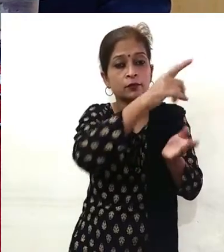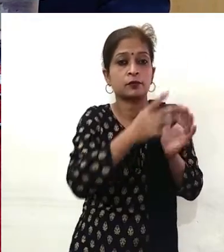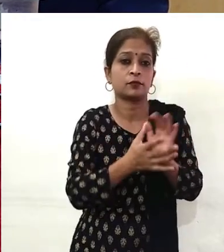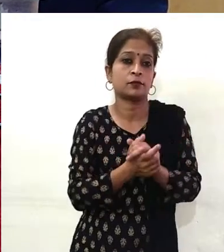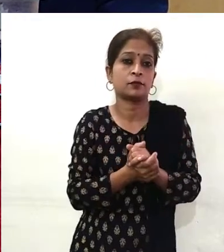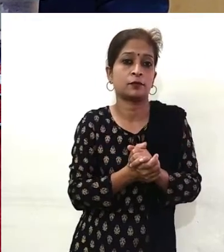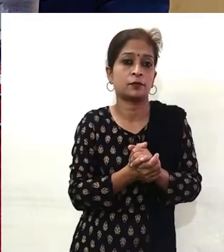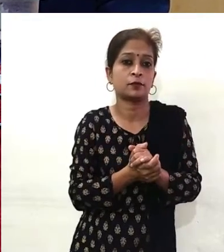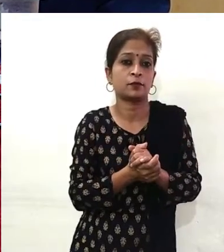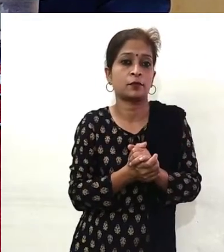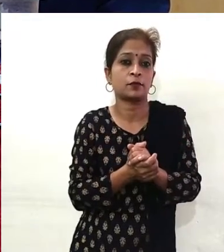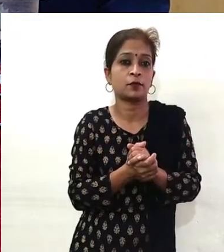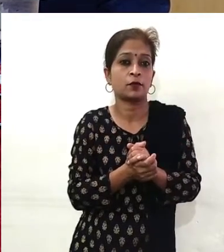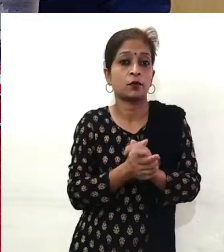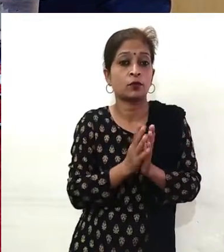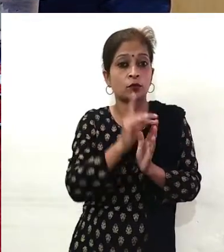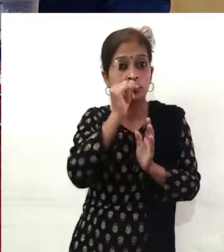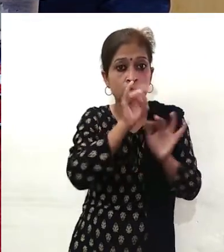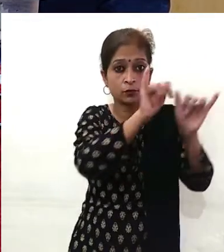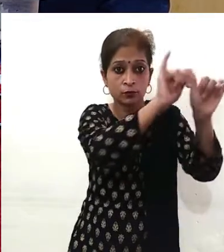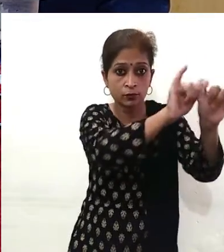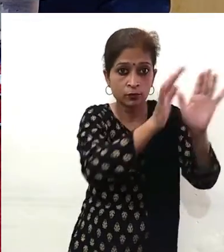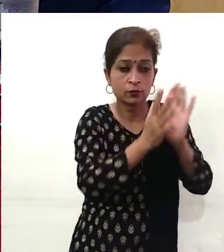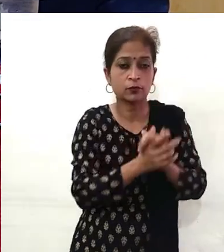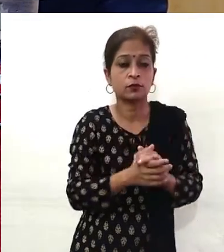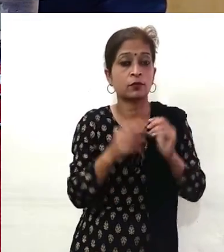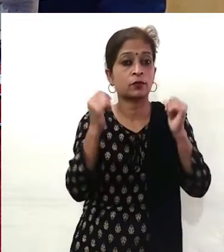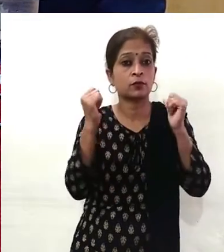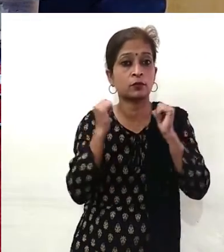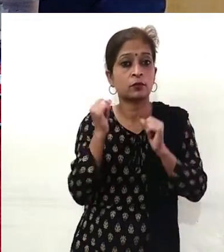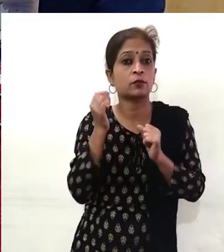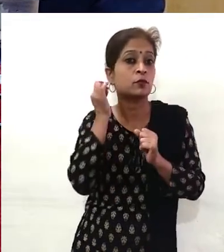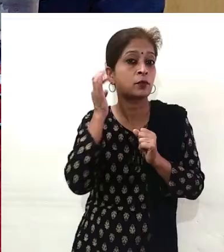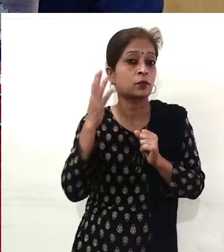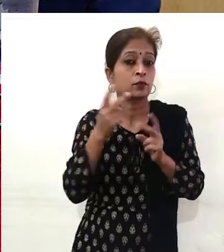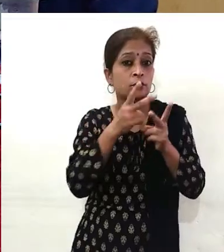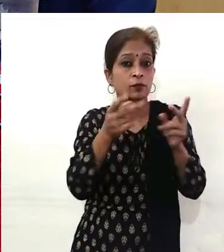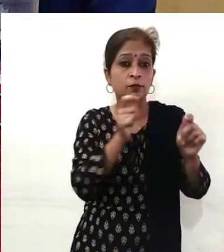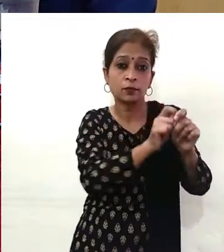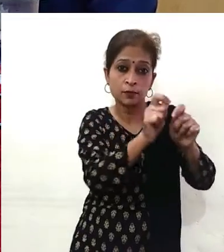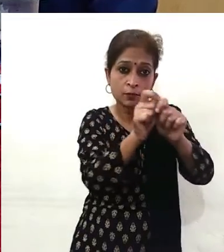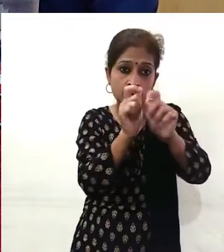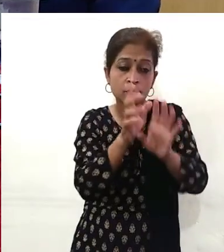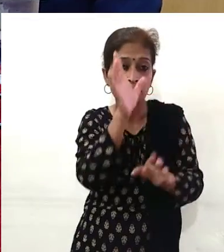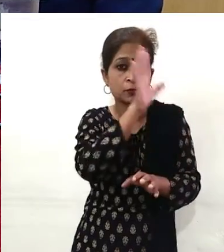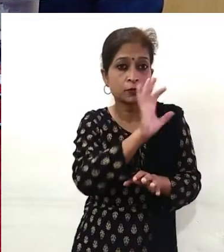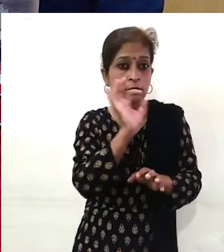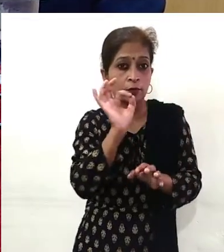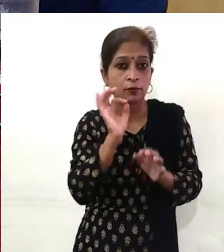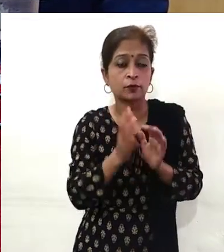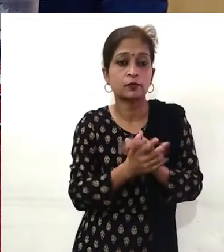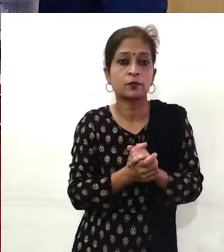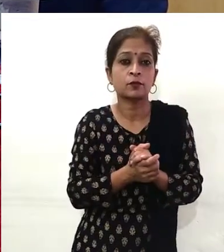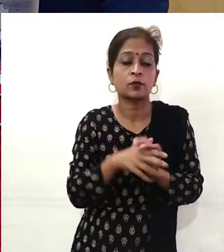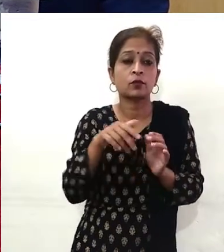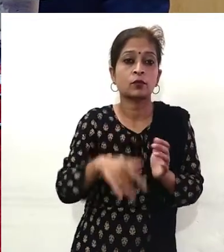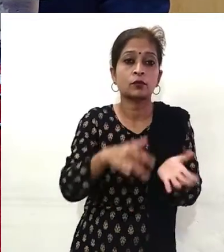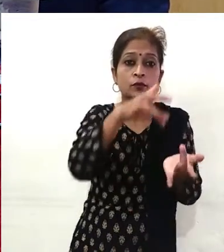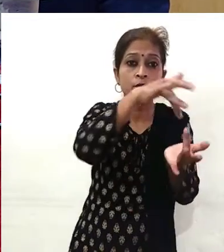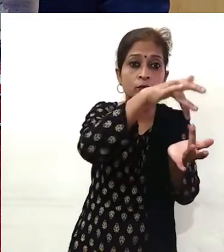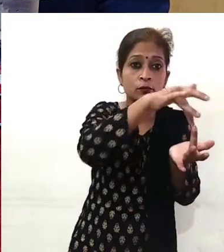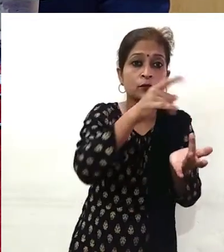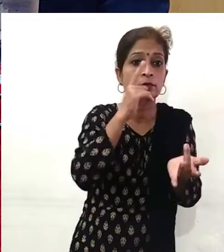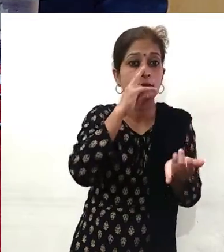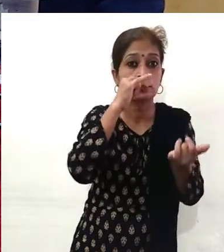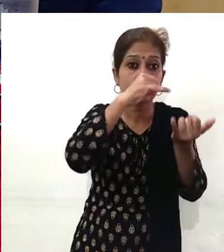नवघन रुचिरं संयुक्तं चाग्रजेन भद्राया वाम पार्श्वे, सुभद्रा है बीच